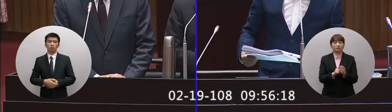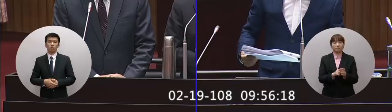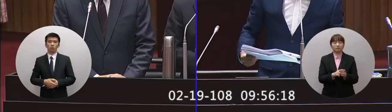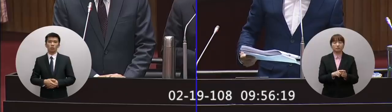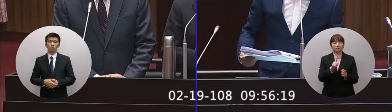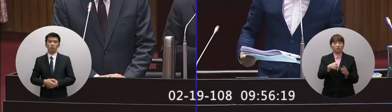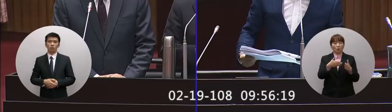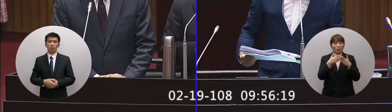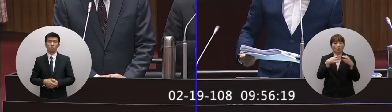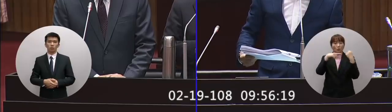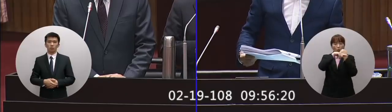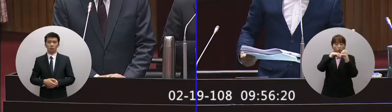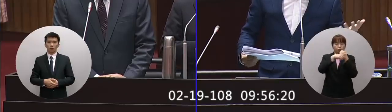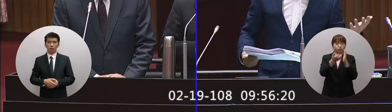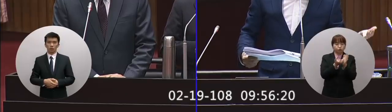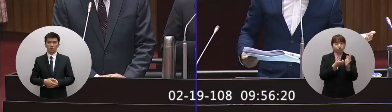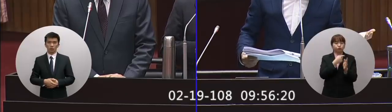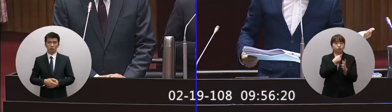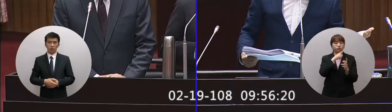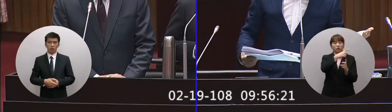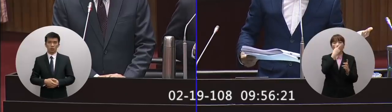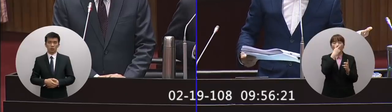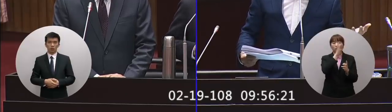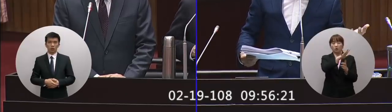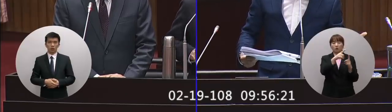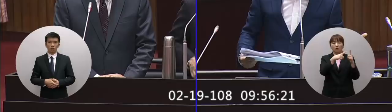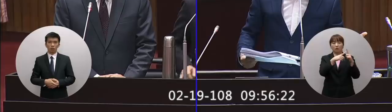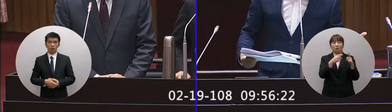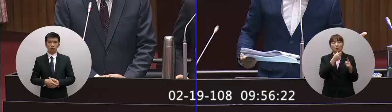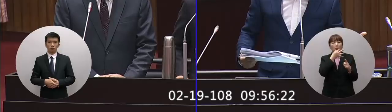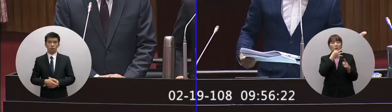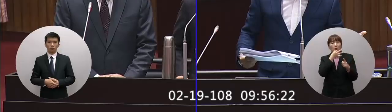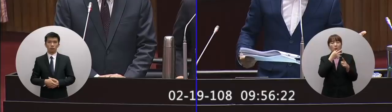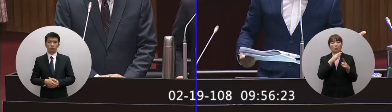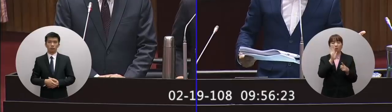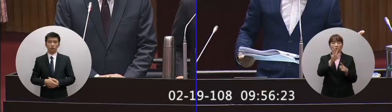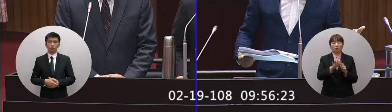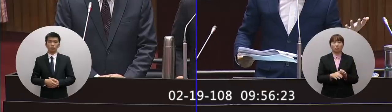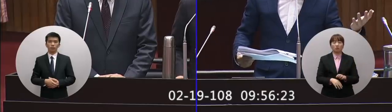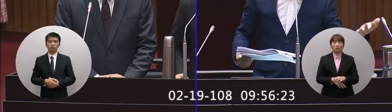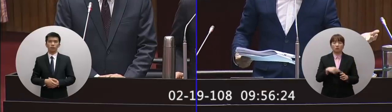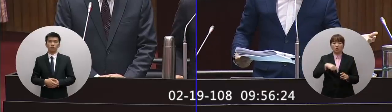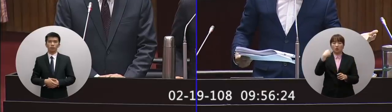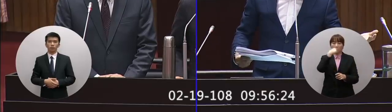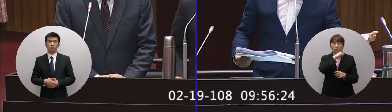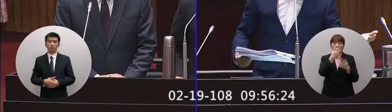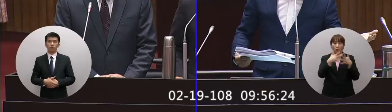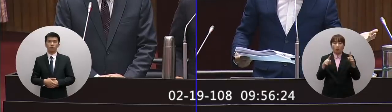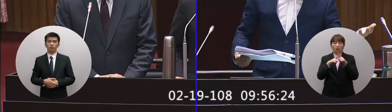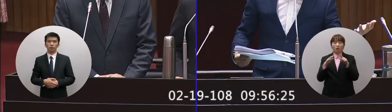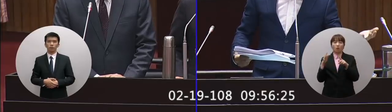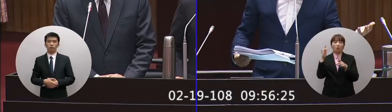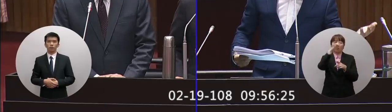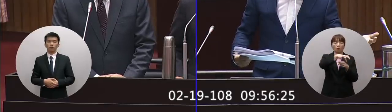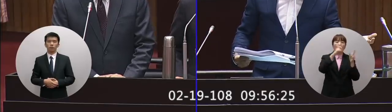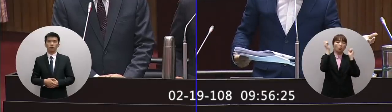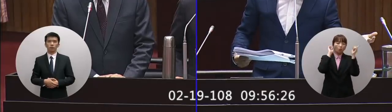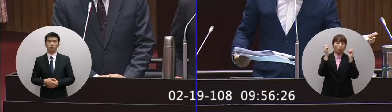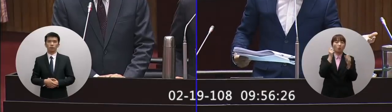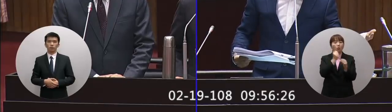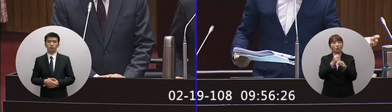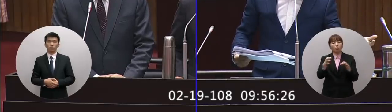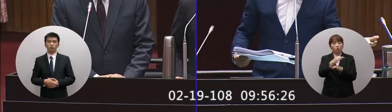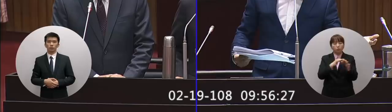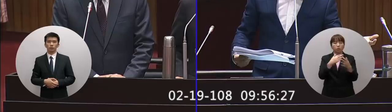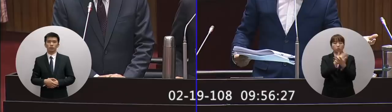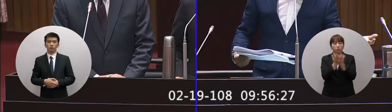你必须去研究啊！人家香港名人士都担心这个问题了。我们有这么多人到香港去，不论是旅游或经